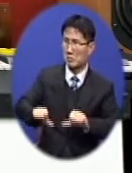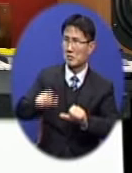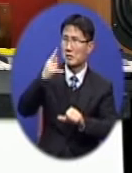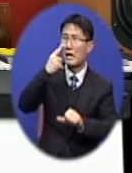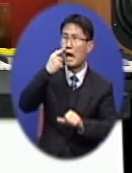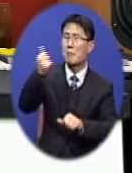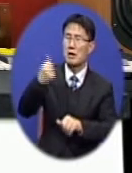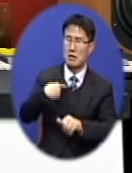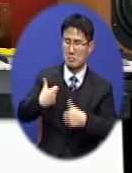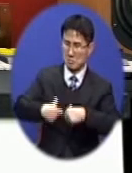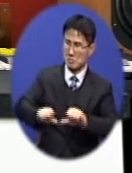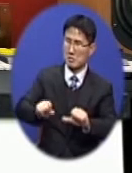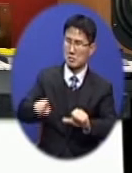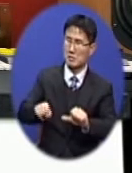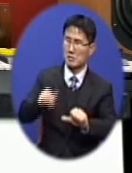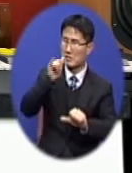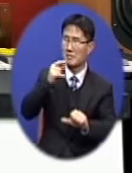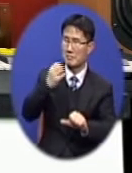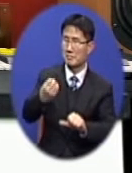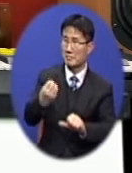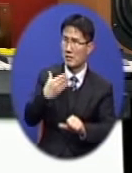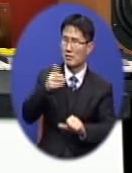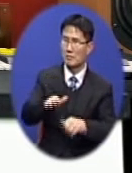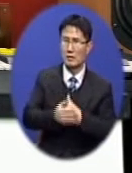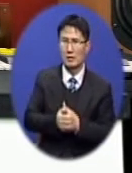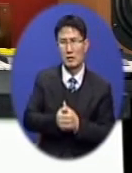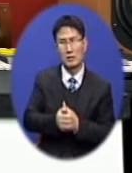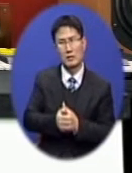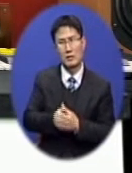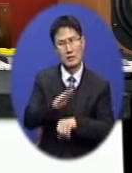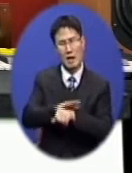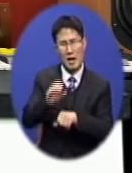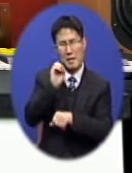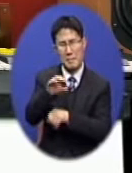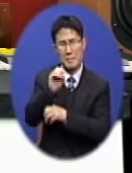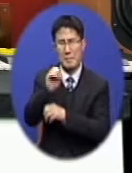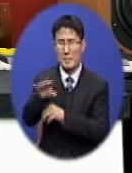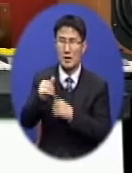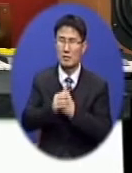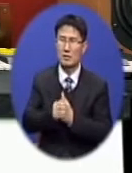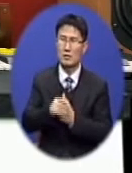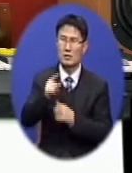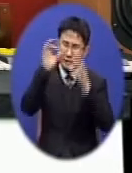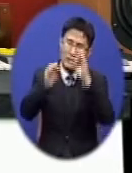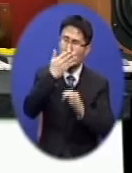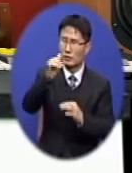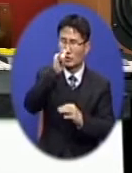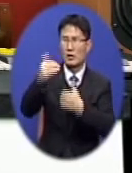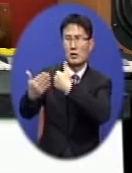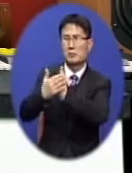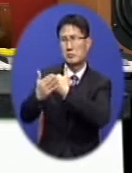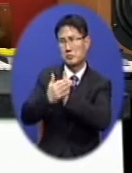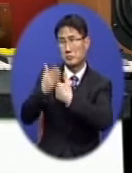오. 예. 예. 송 선생님이 좀 잘 좀 예. 말씀하셔가지고. 네네. 저 찾게끔 좀